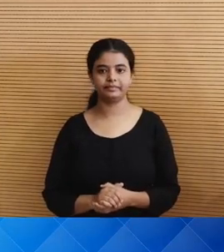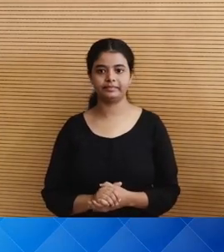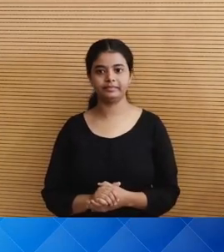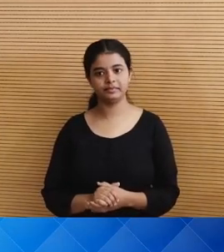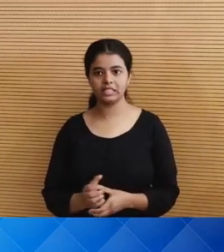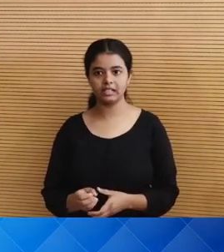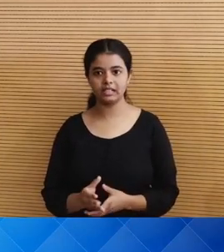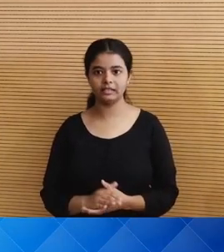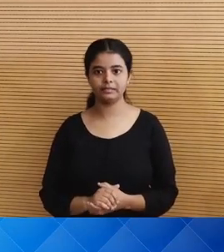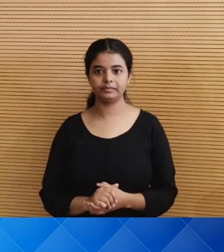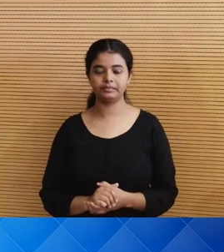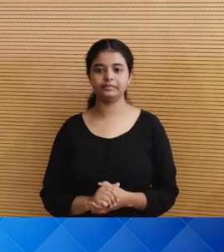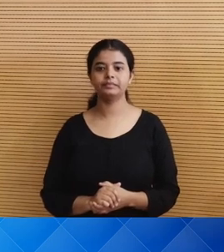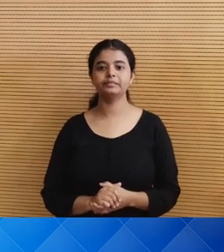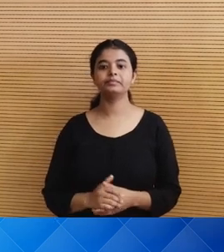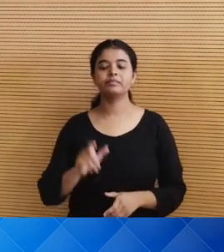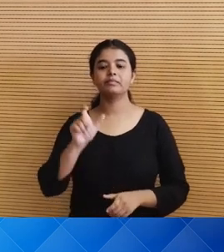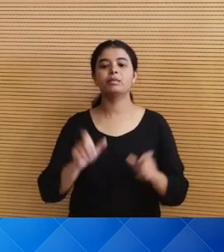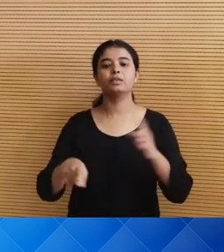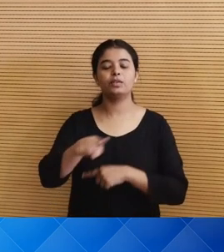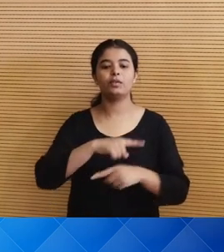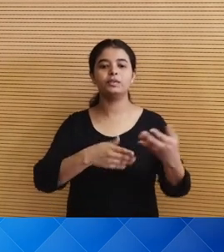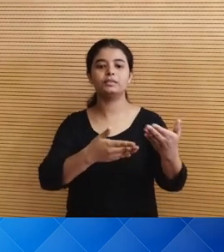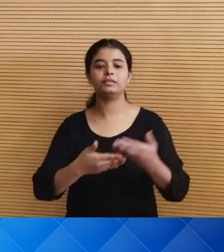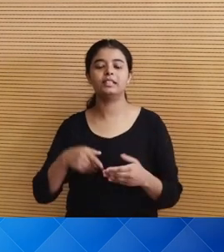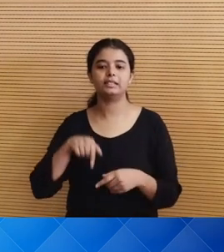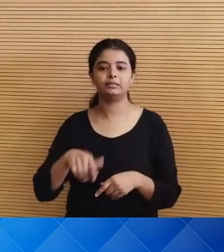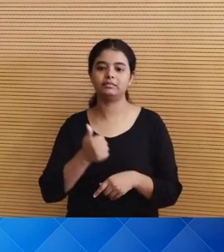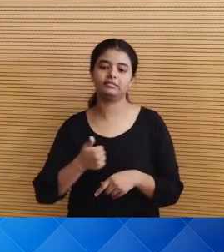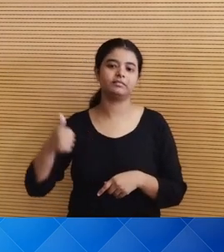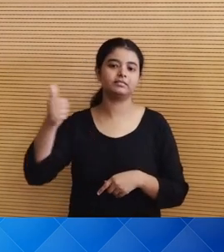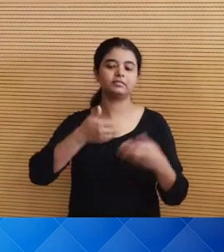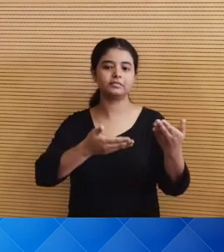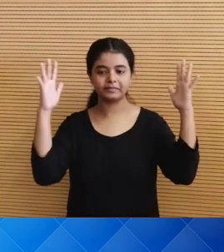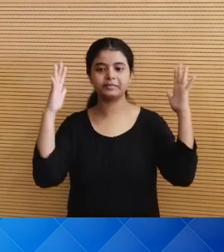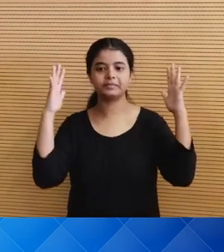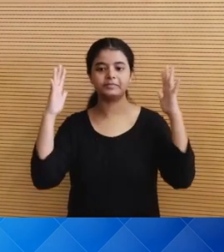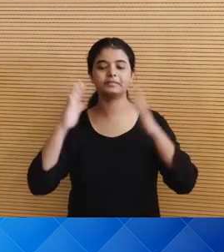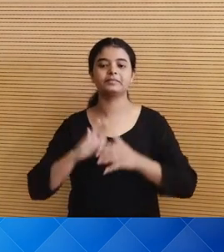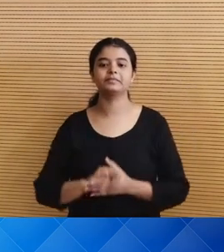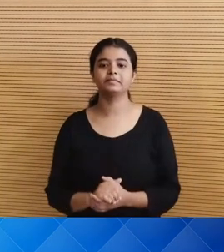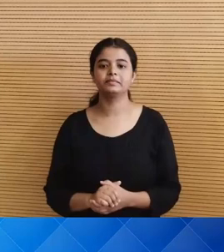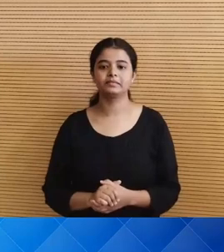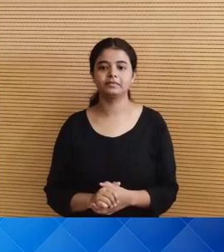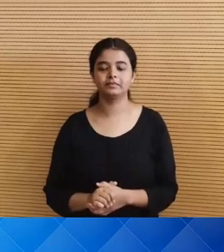ध्वनि से उनका स्वागत करें। सर बहुत बहुत स्वागत, अभिनंदन।